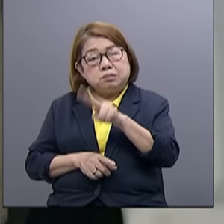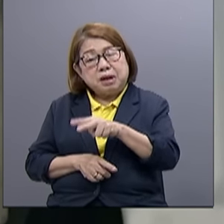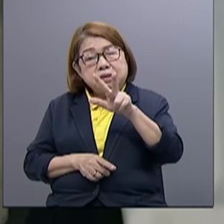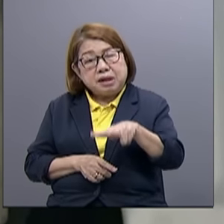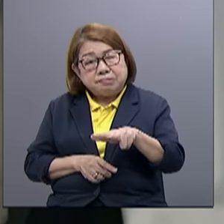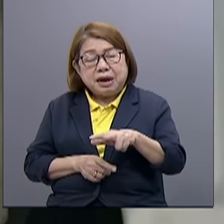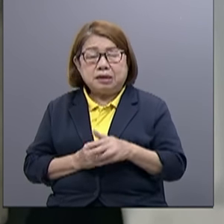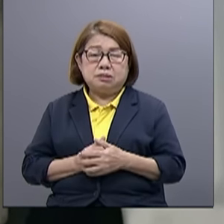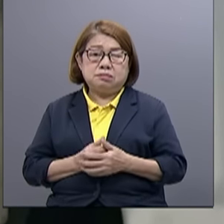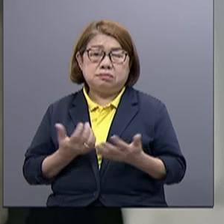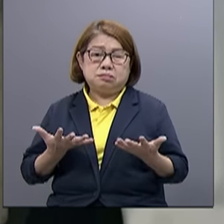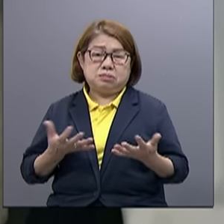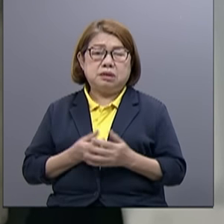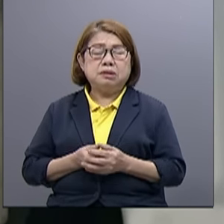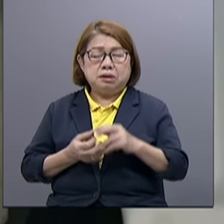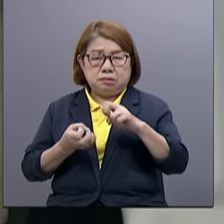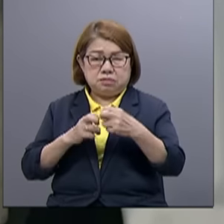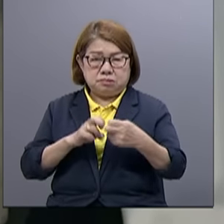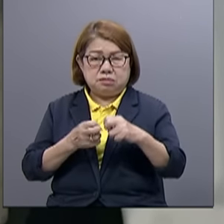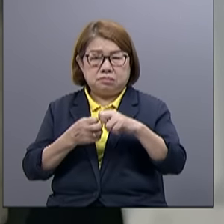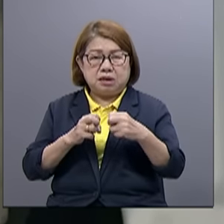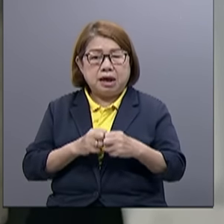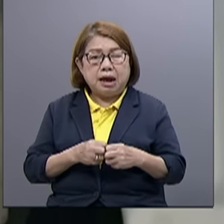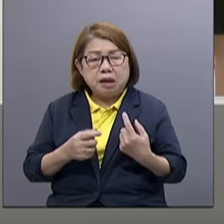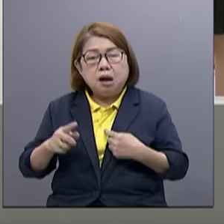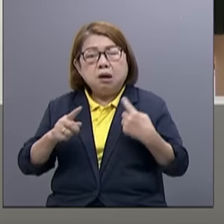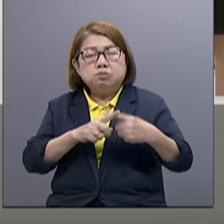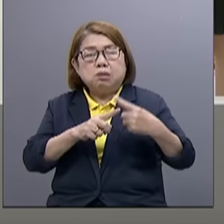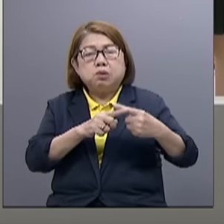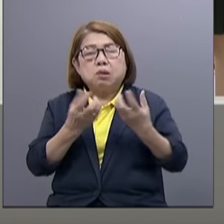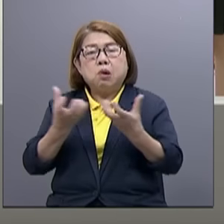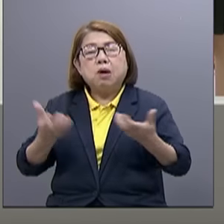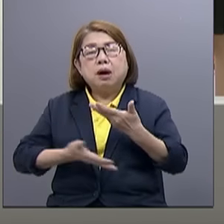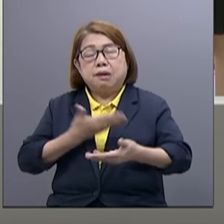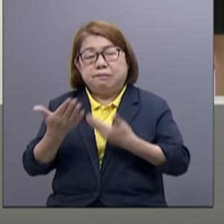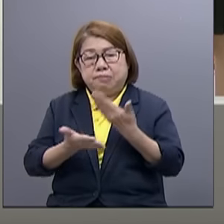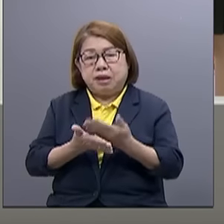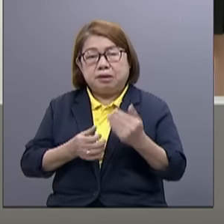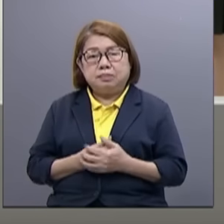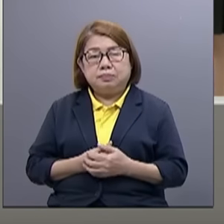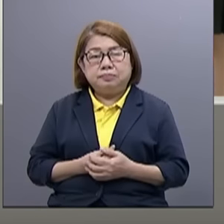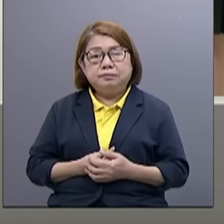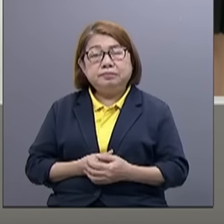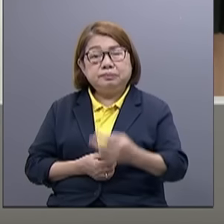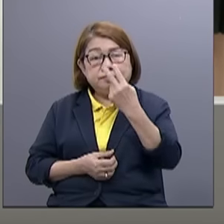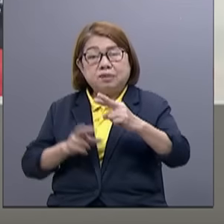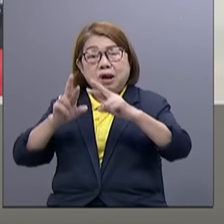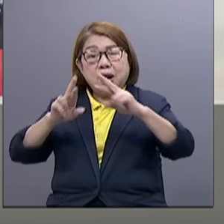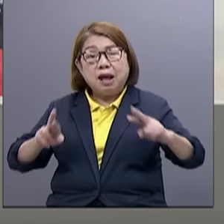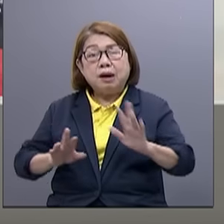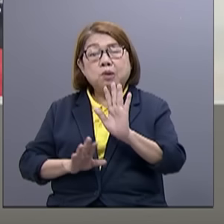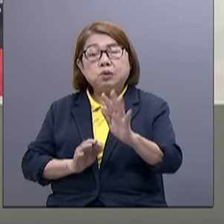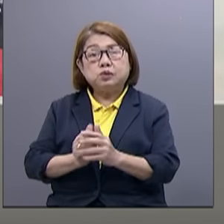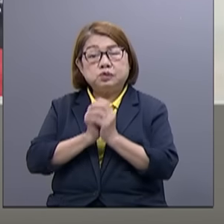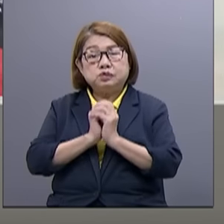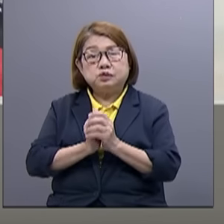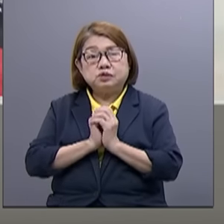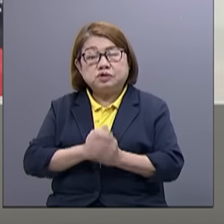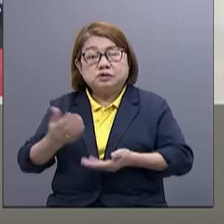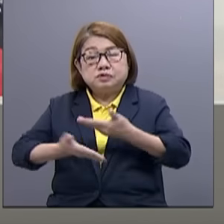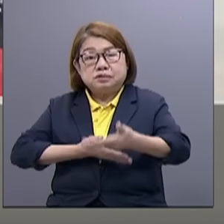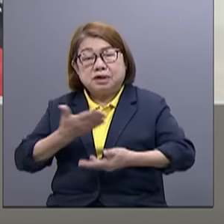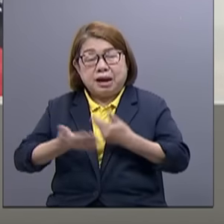างเงี้ยถ้าเงี้ยมันเป็นจุดที่ทำให้มีต้นทุนสูง เห็นไหมคะว่าเพียงแค่ซูเปอร์มาร์เก็ตจีนถ้าเรามองถึงสิ่งที่เรายังไม่